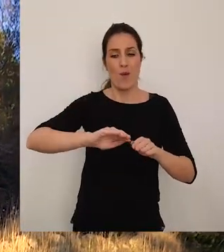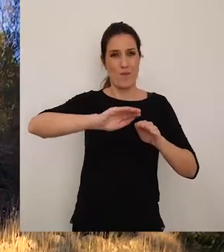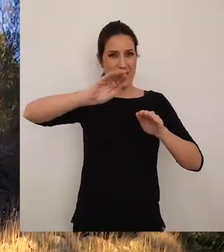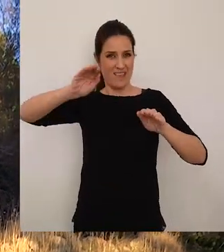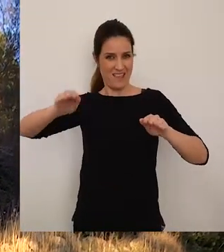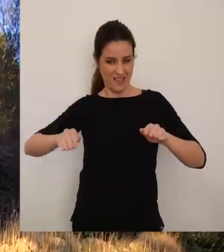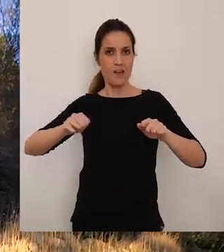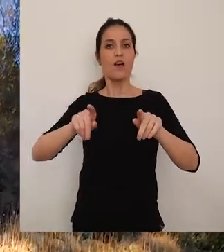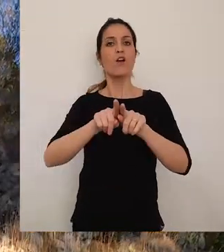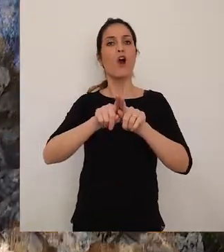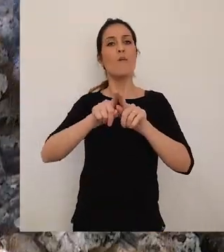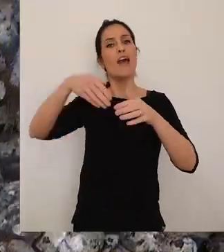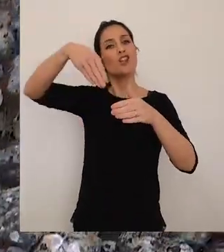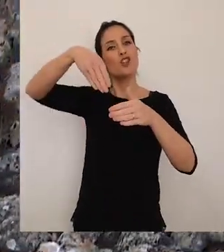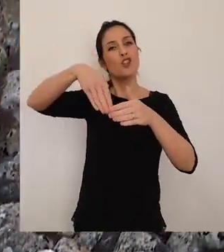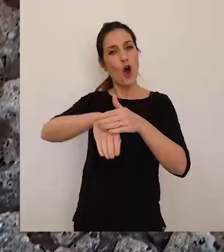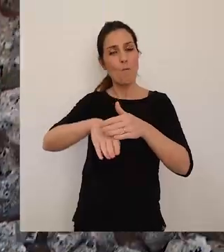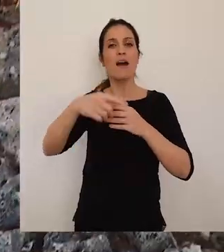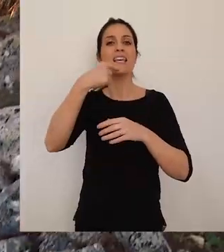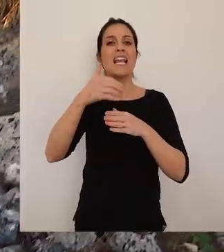capo o un leader.